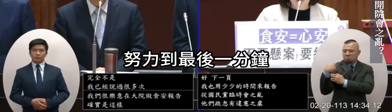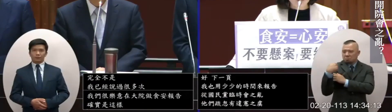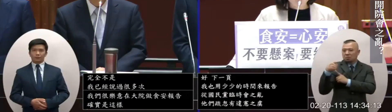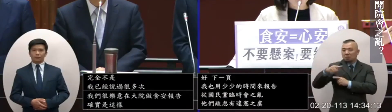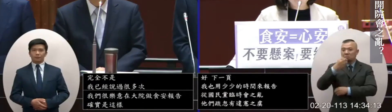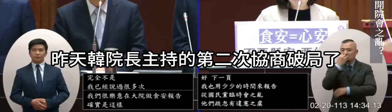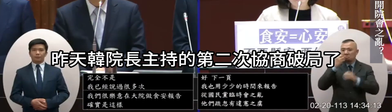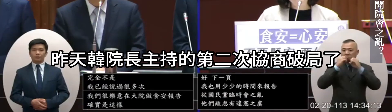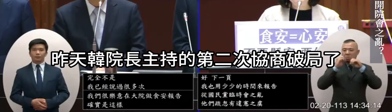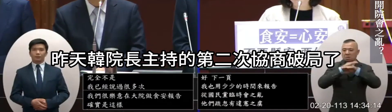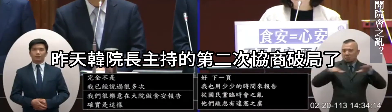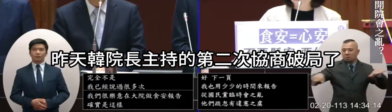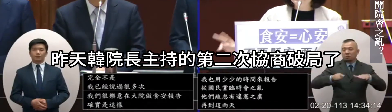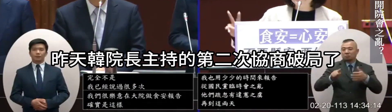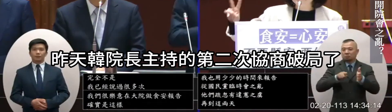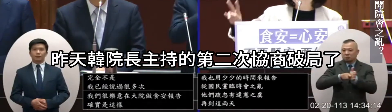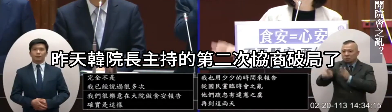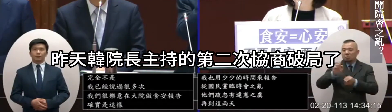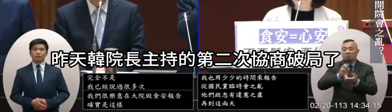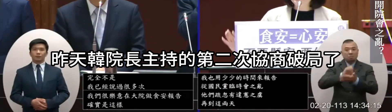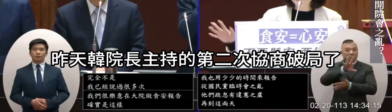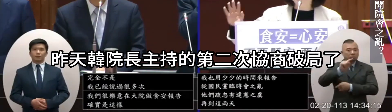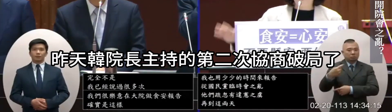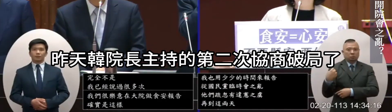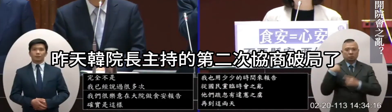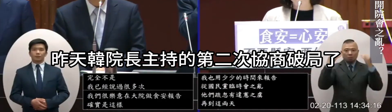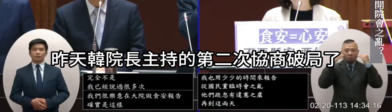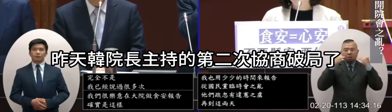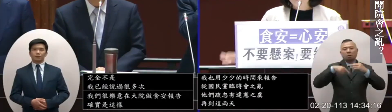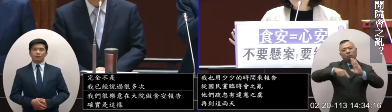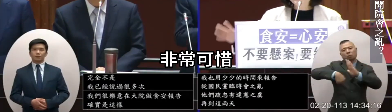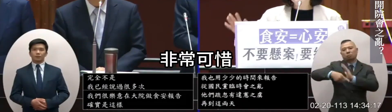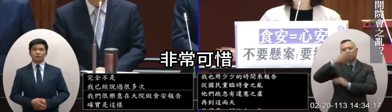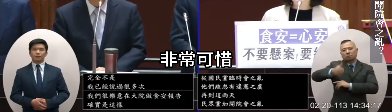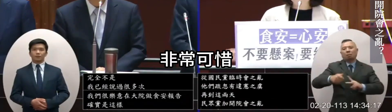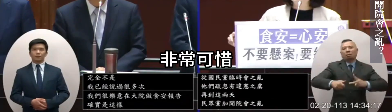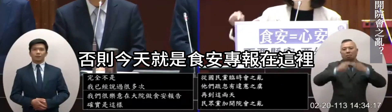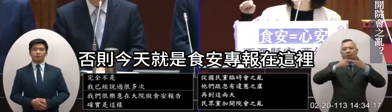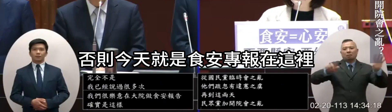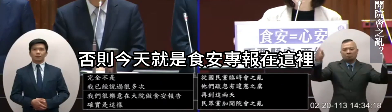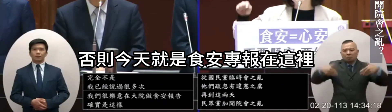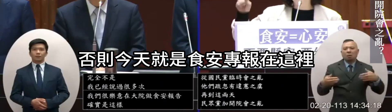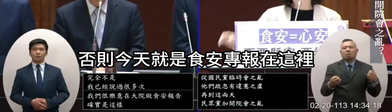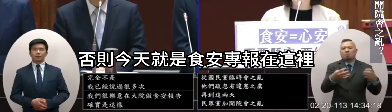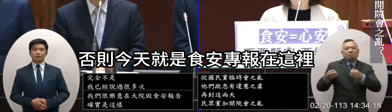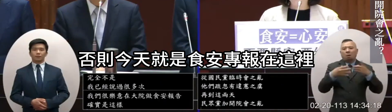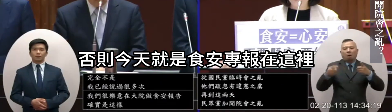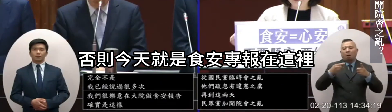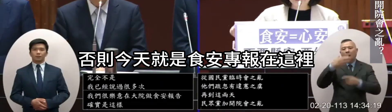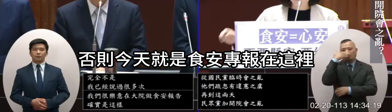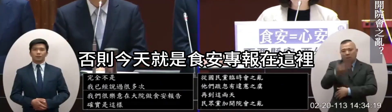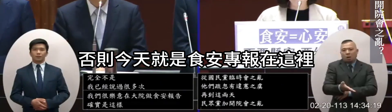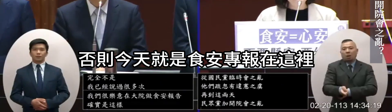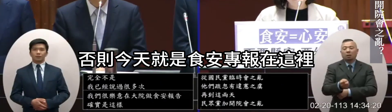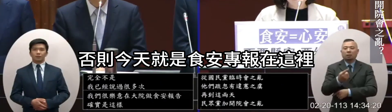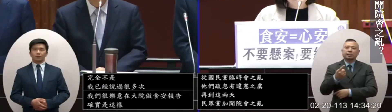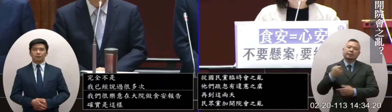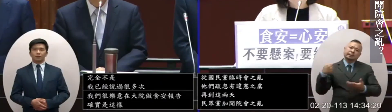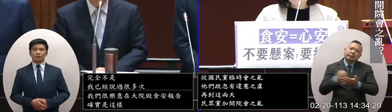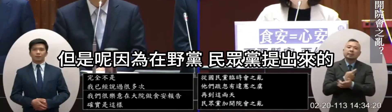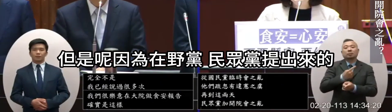钟，昨天韩院长主持的第二次协商破局了，非常可惜，否则今天就是食安专报在